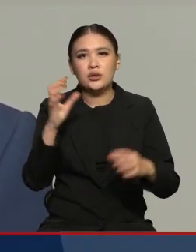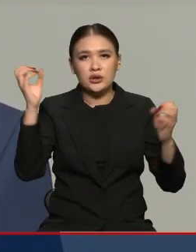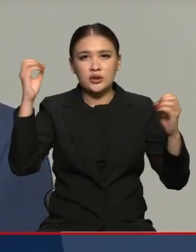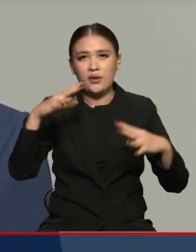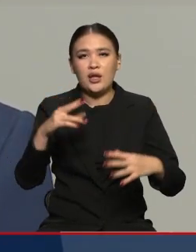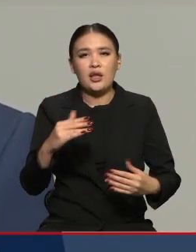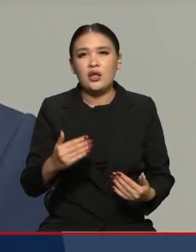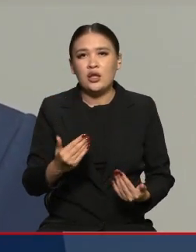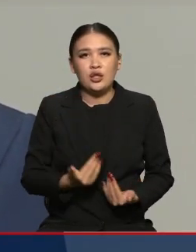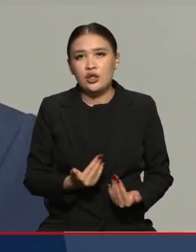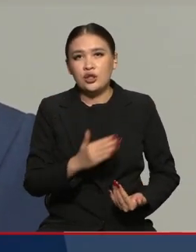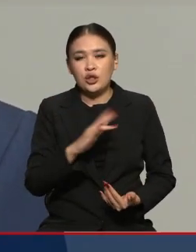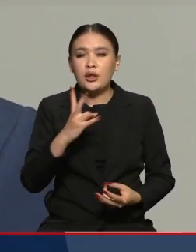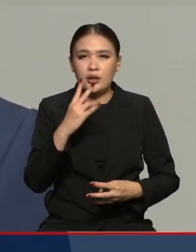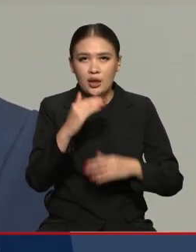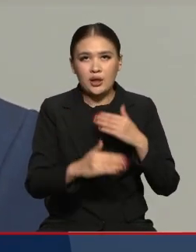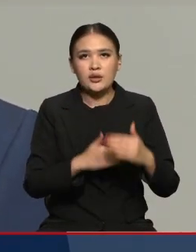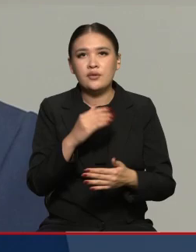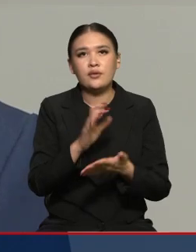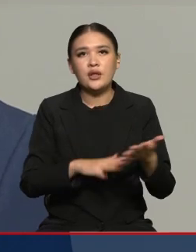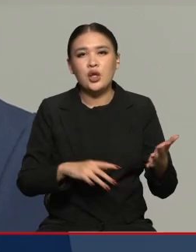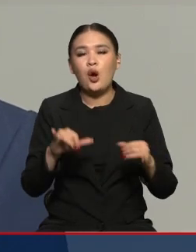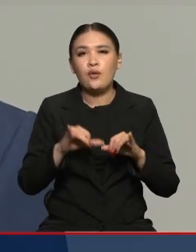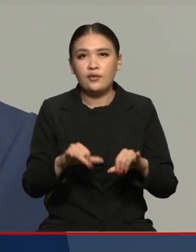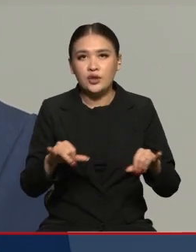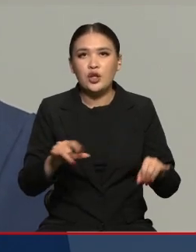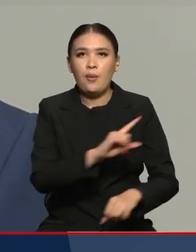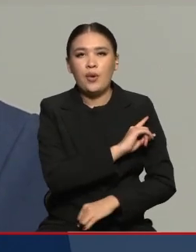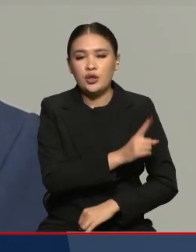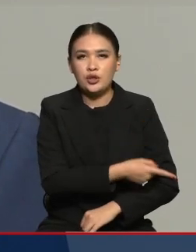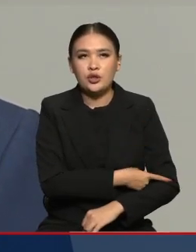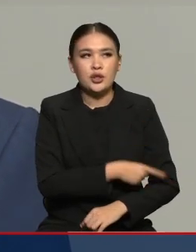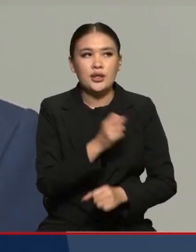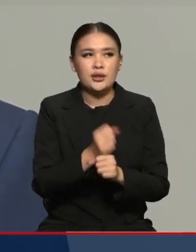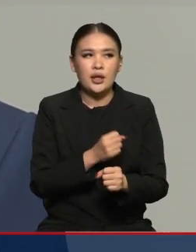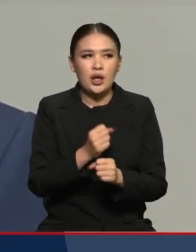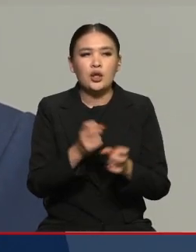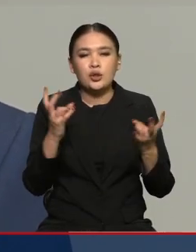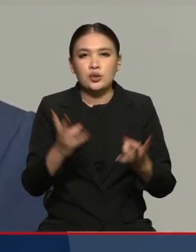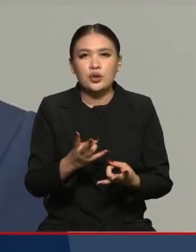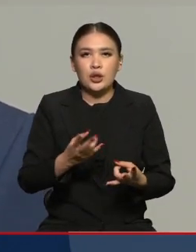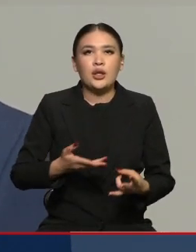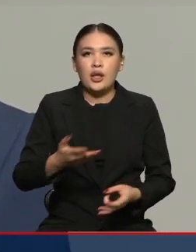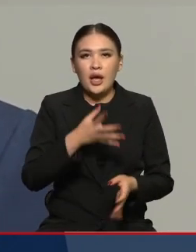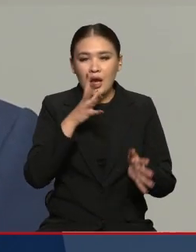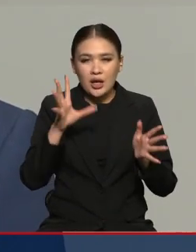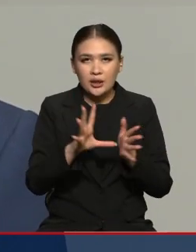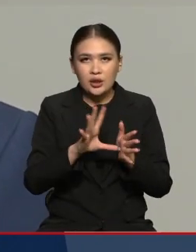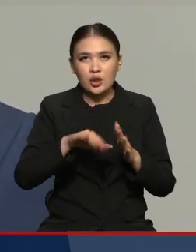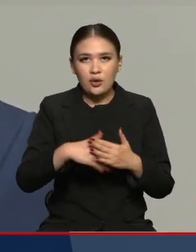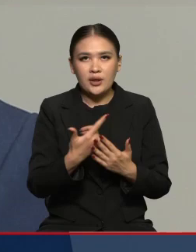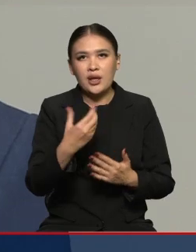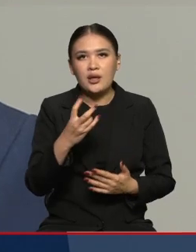сидели в пещерах где-то, нам нужно развиваться. Чтобы увеличивать мощности производства, нам нужны новые электрические генерации.